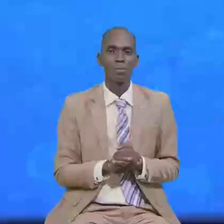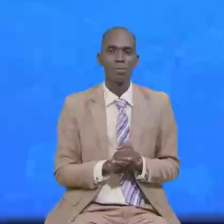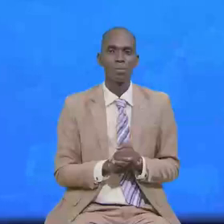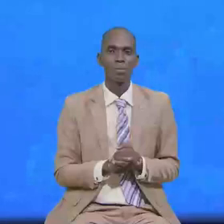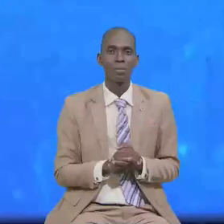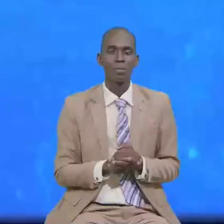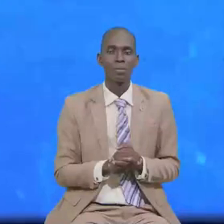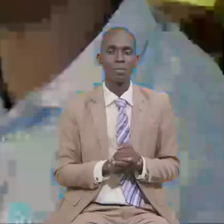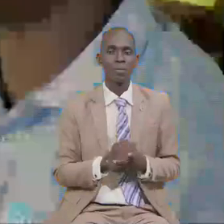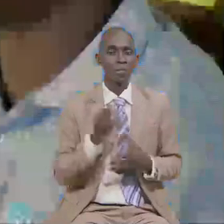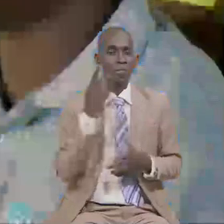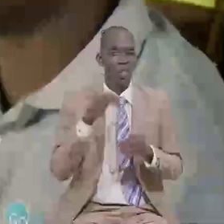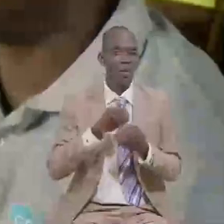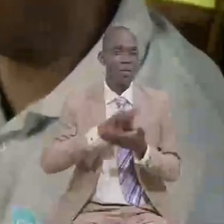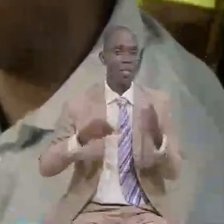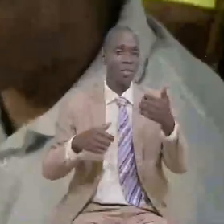Voilà le